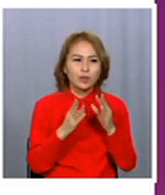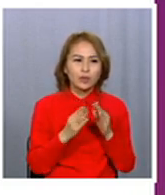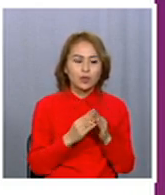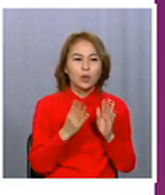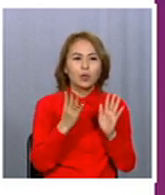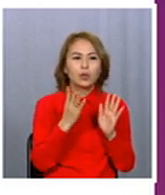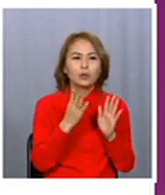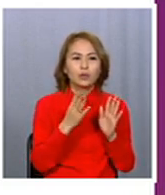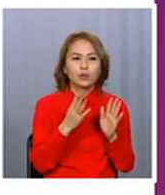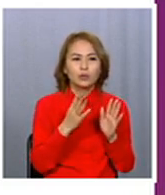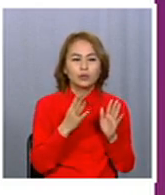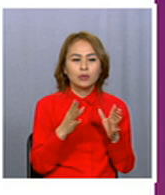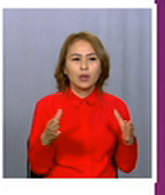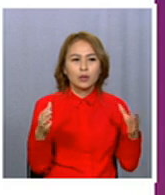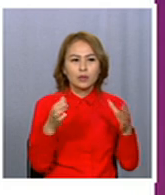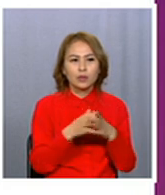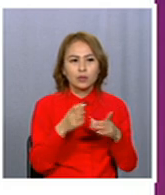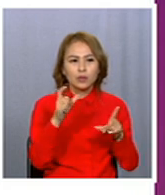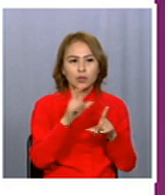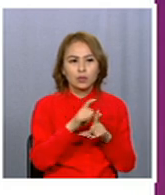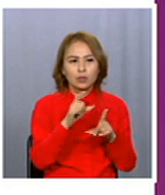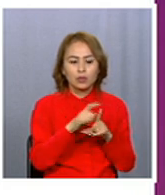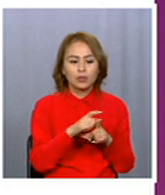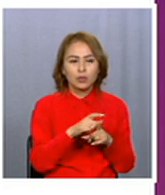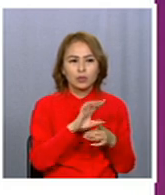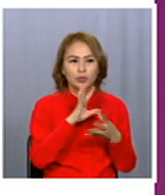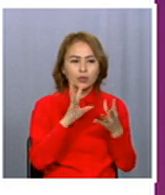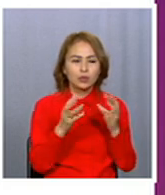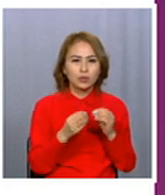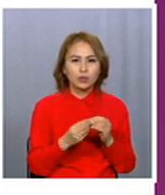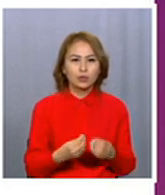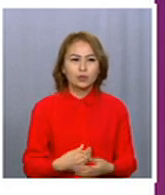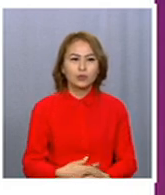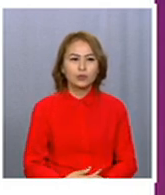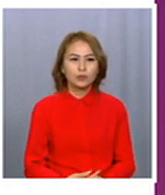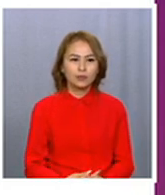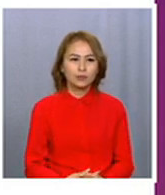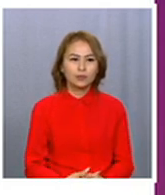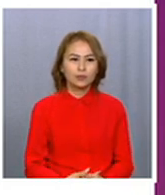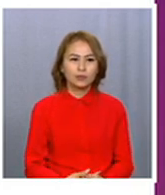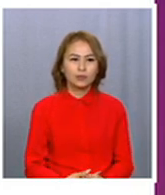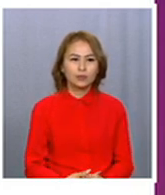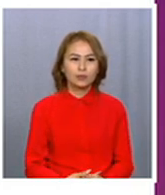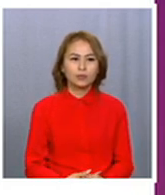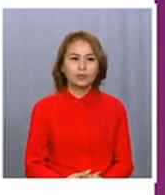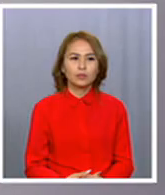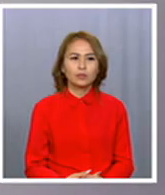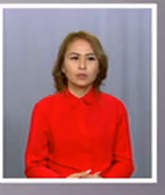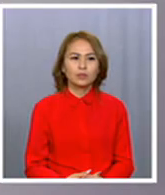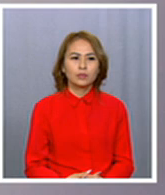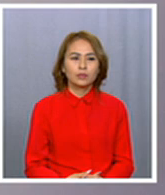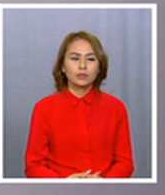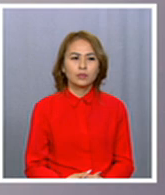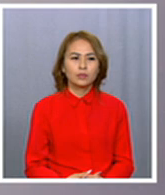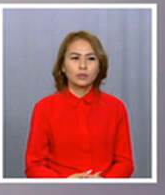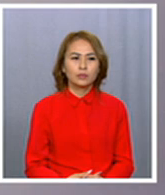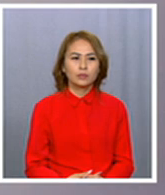қорытындысы, яғни 90 ауыз сөздің тобықтай түйіні келтіріледі.